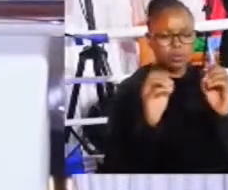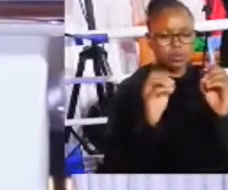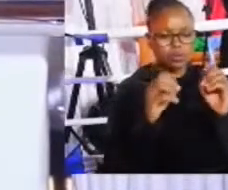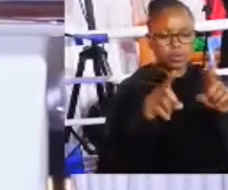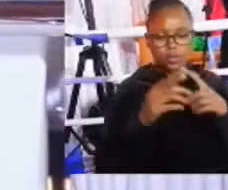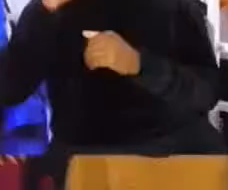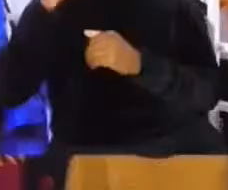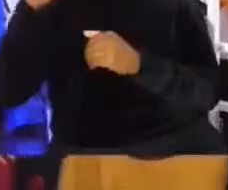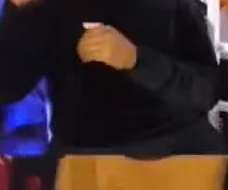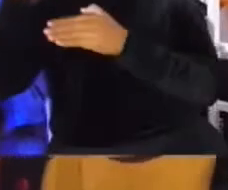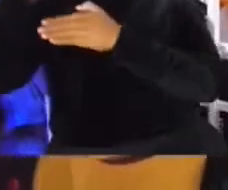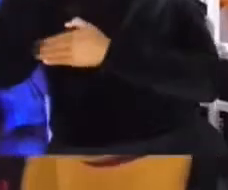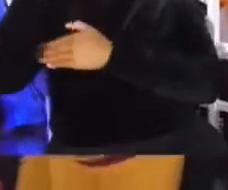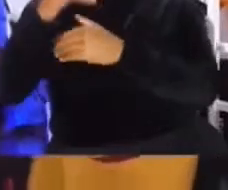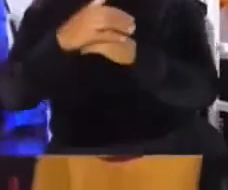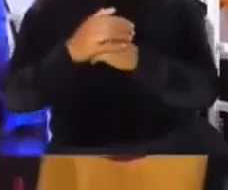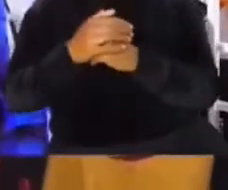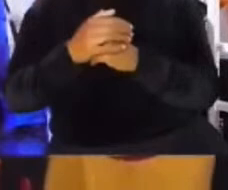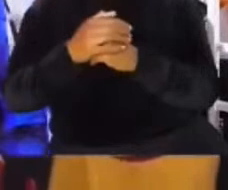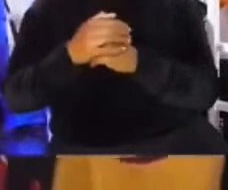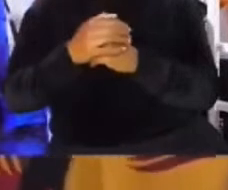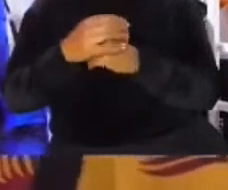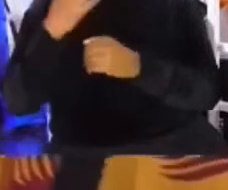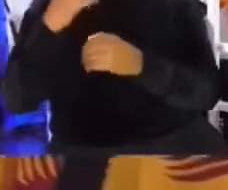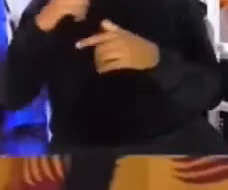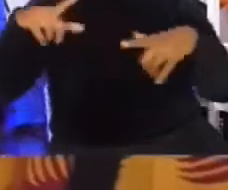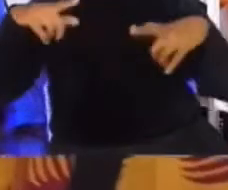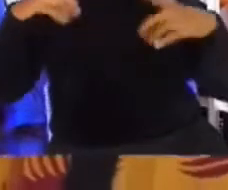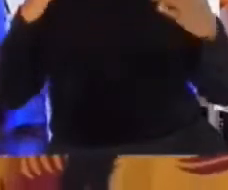Rachel Owakuria. Toriyo turaga muoyo.